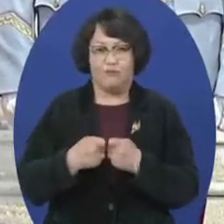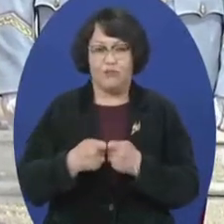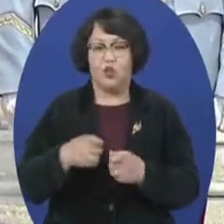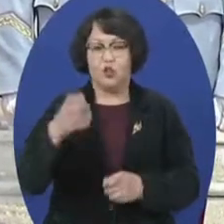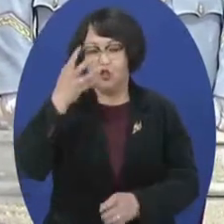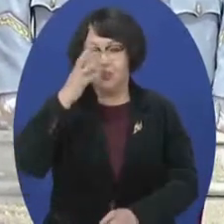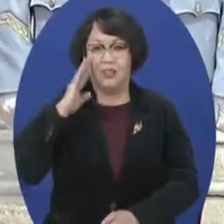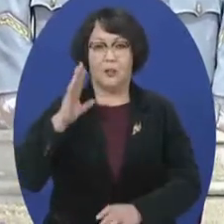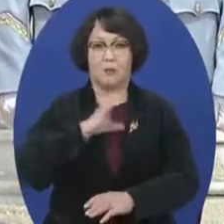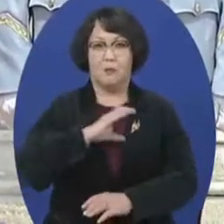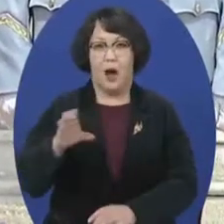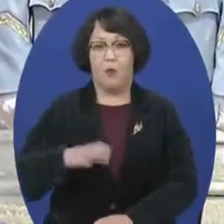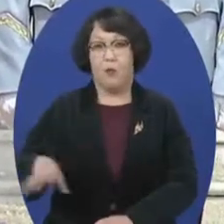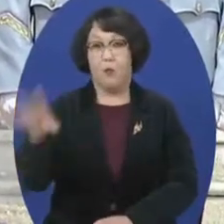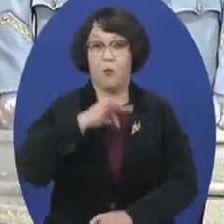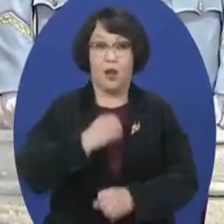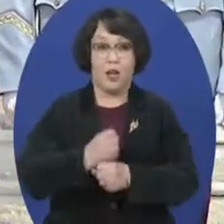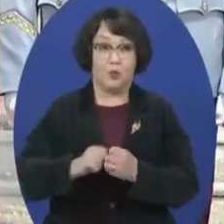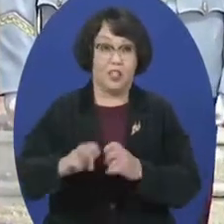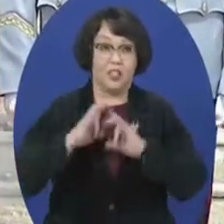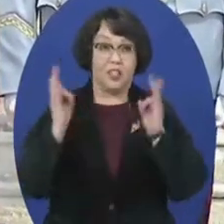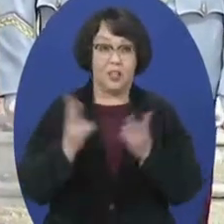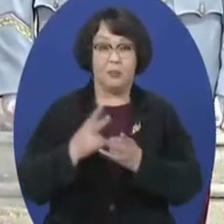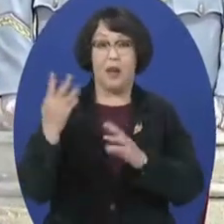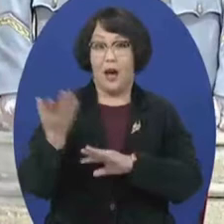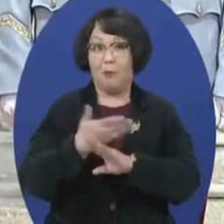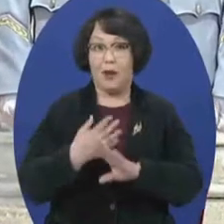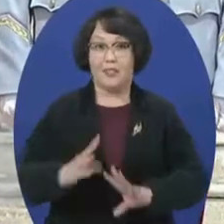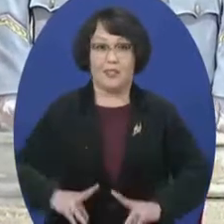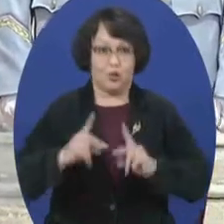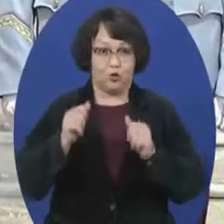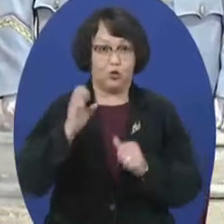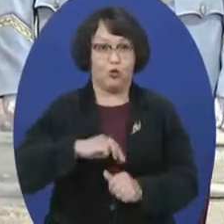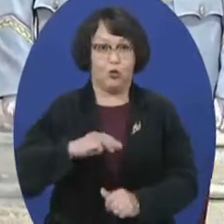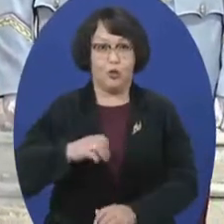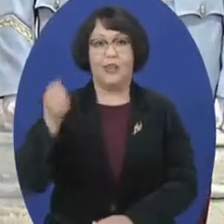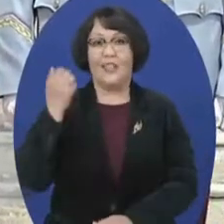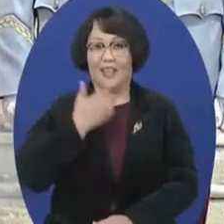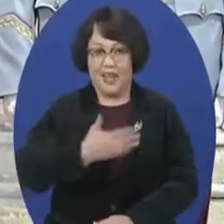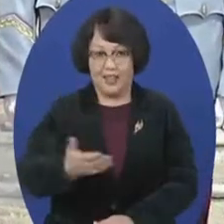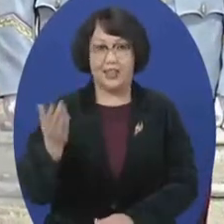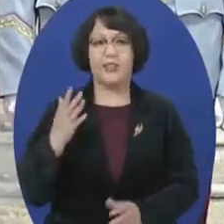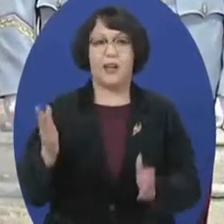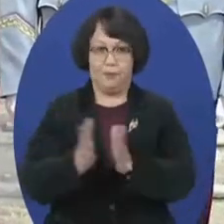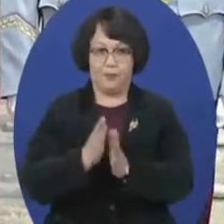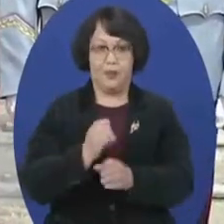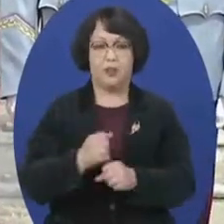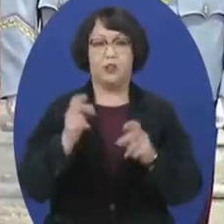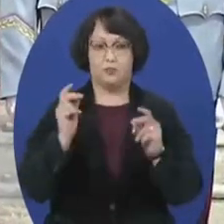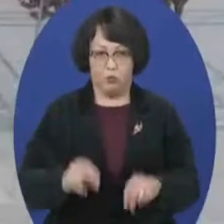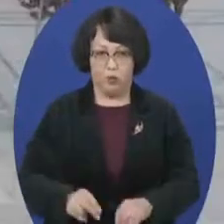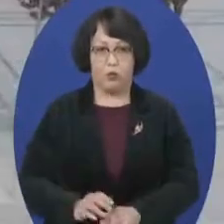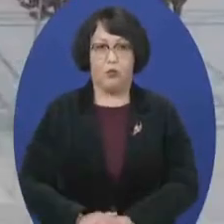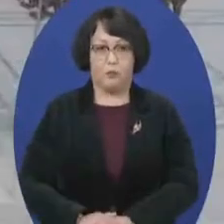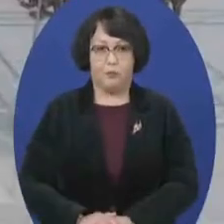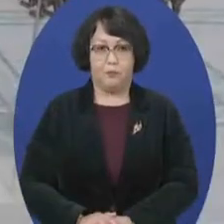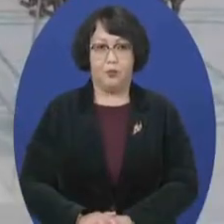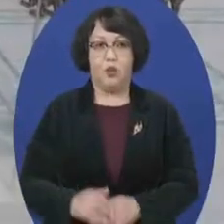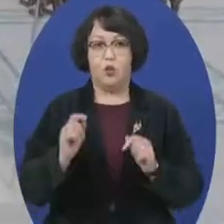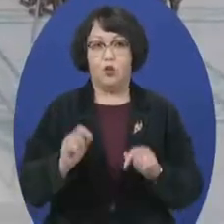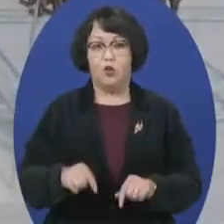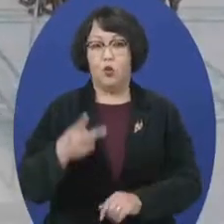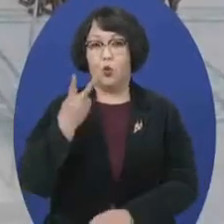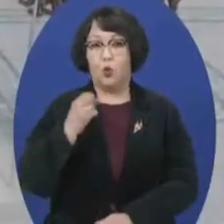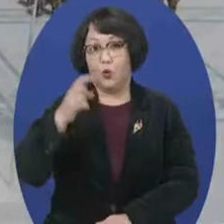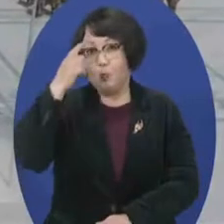байгууллагын албан хаагчдынхаа нийгмийн хамгааг сайжруулахад та бүхэнтэйгээ хамтран зүтгэх болно. Өнөө